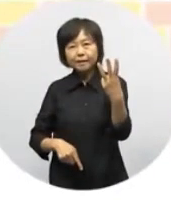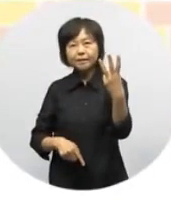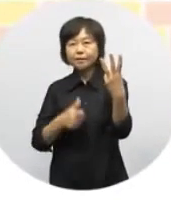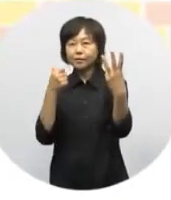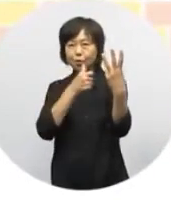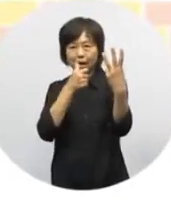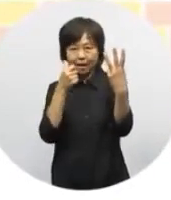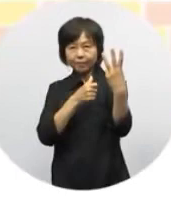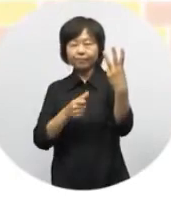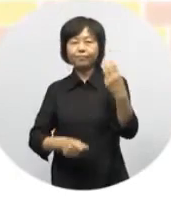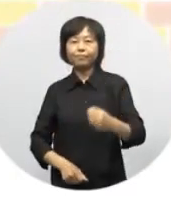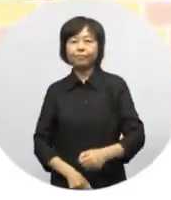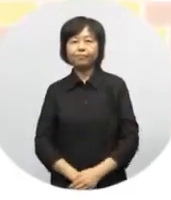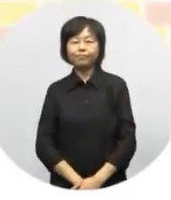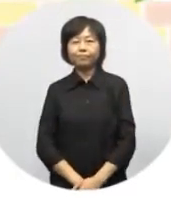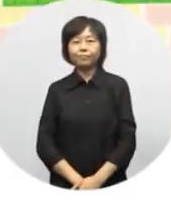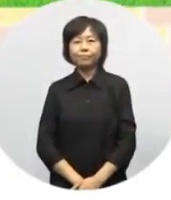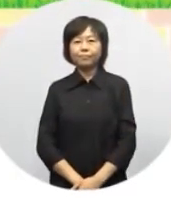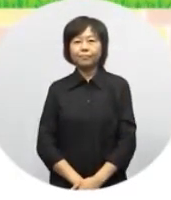紹介するぞよ。